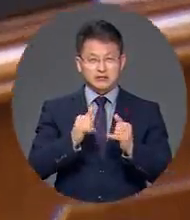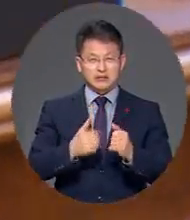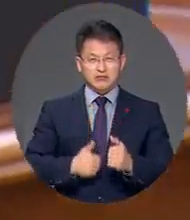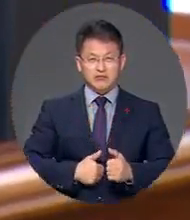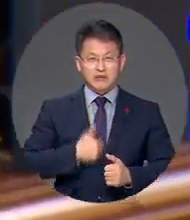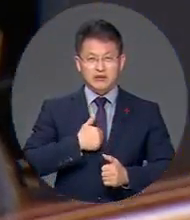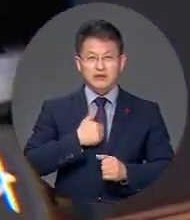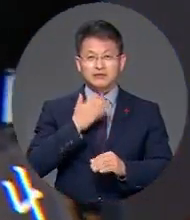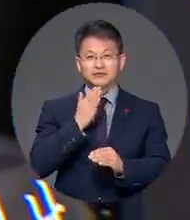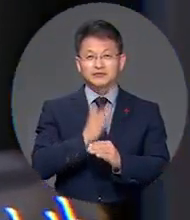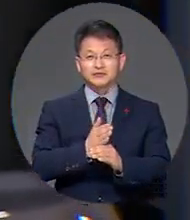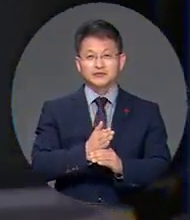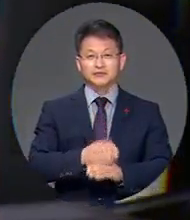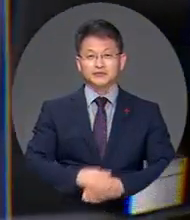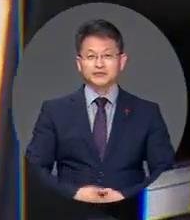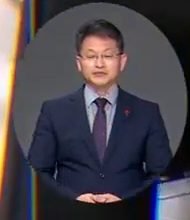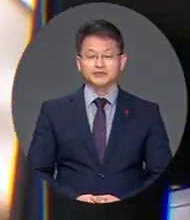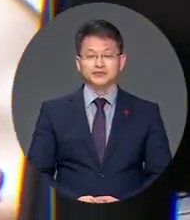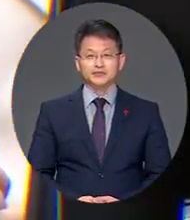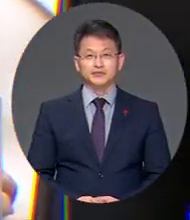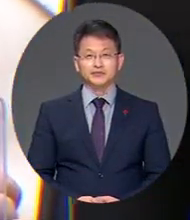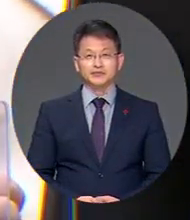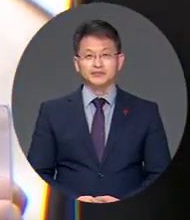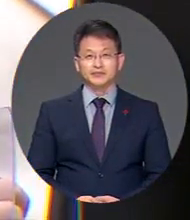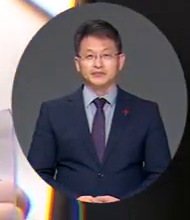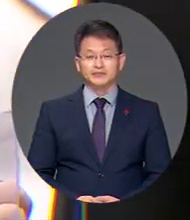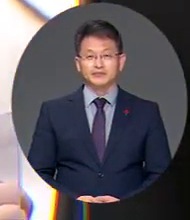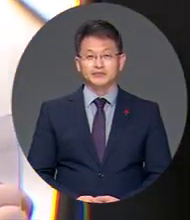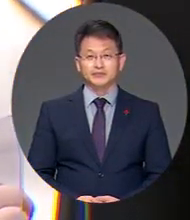공분이 커지고 있습니다 MBC 뉴스 장영입니다